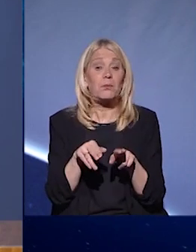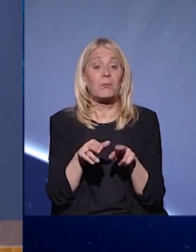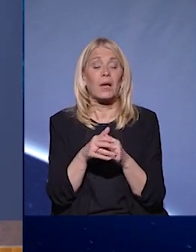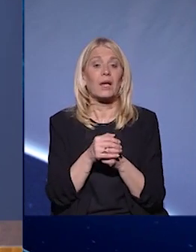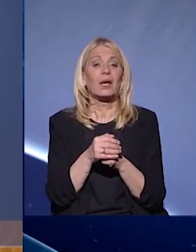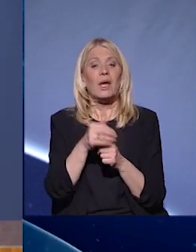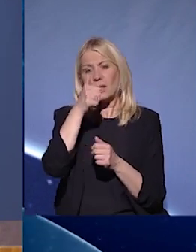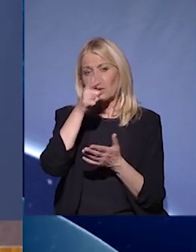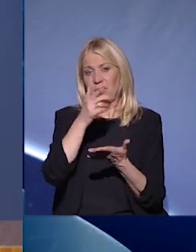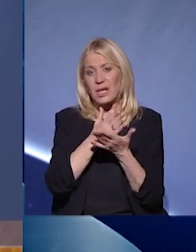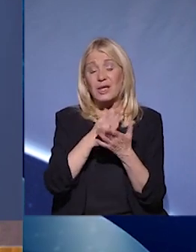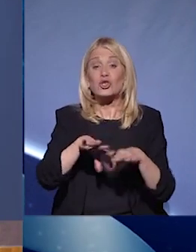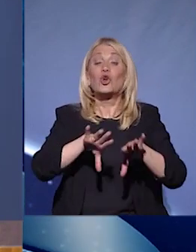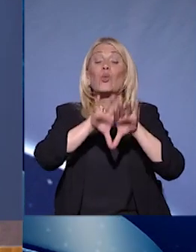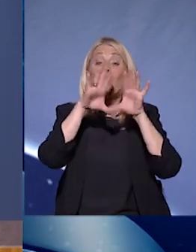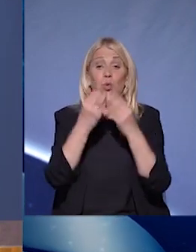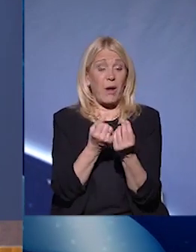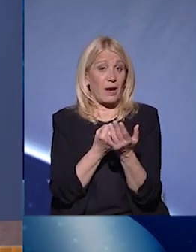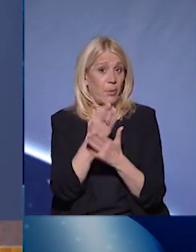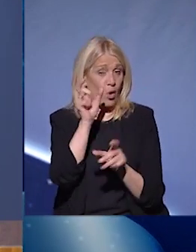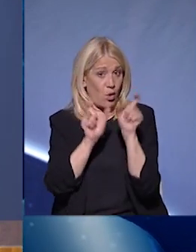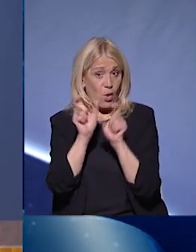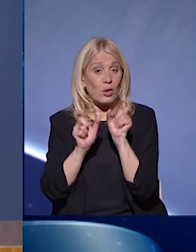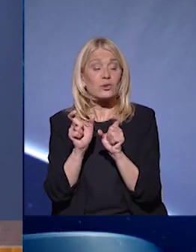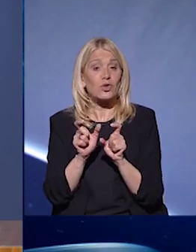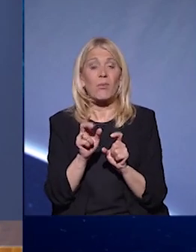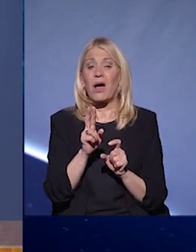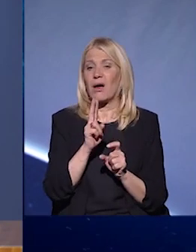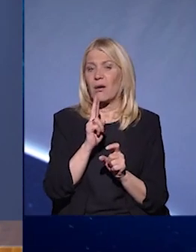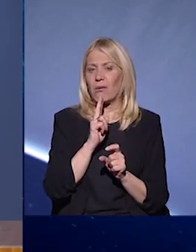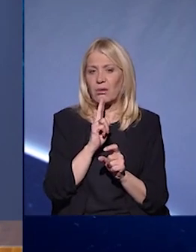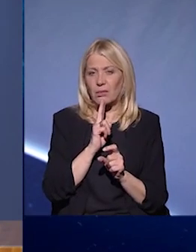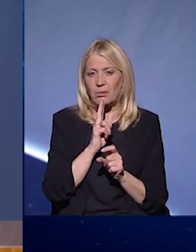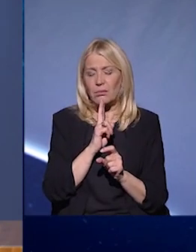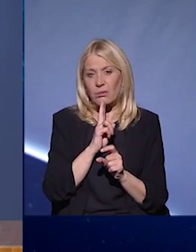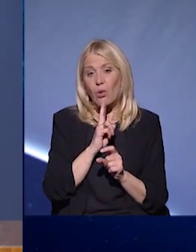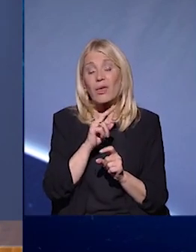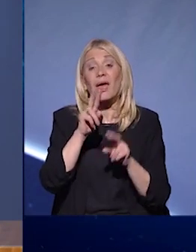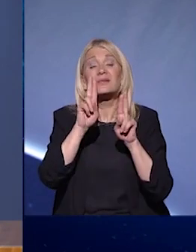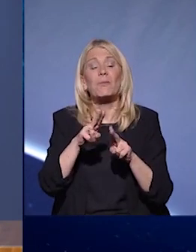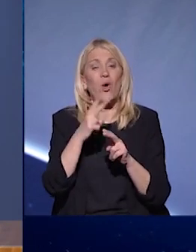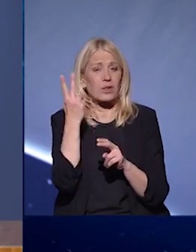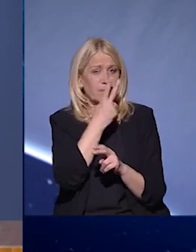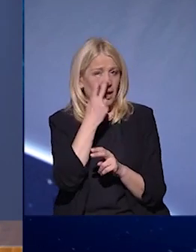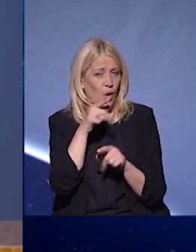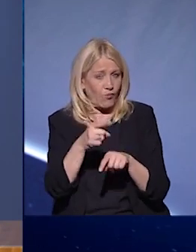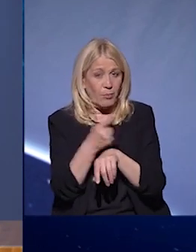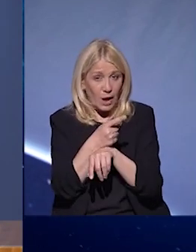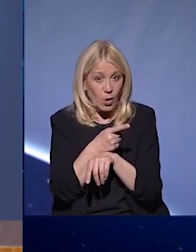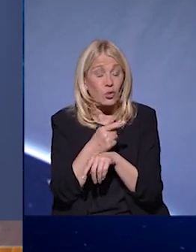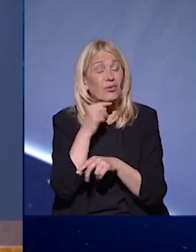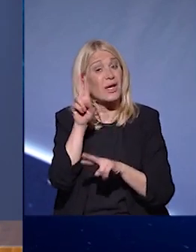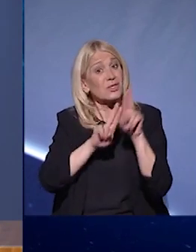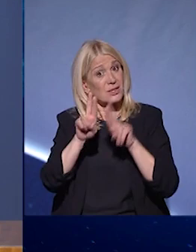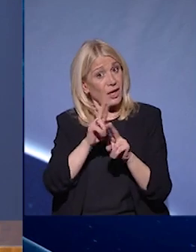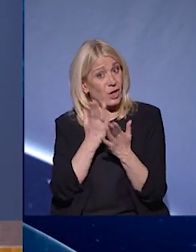A što se tiče ukupan broj osoba koji se mogu smatrati u ovom momentu da su izlečeni